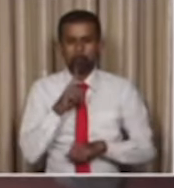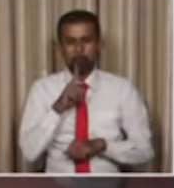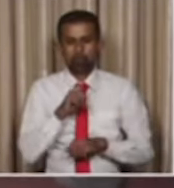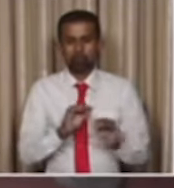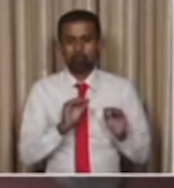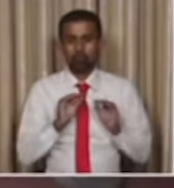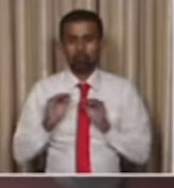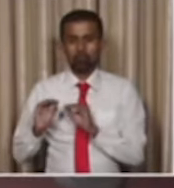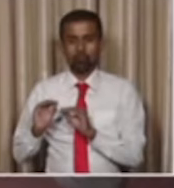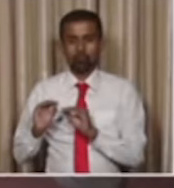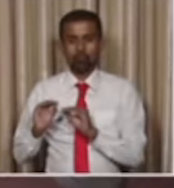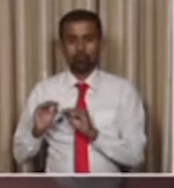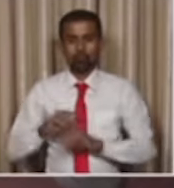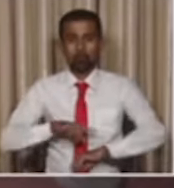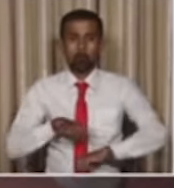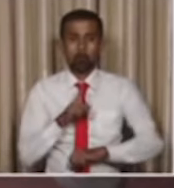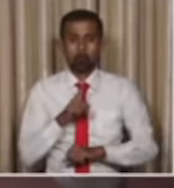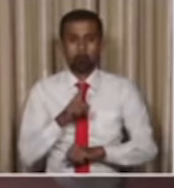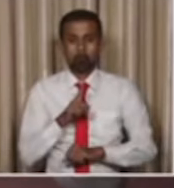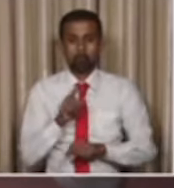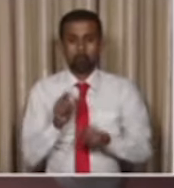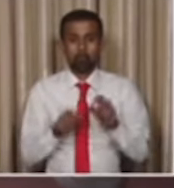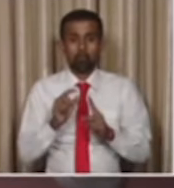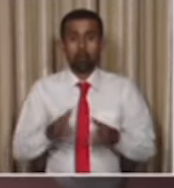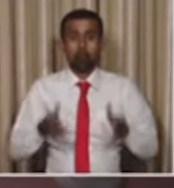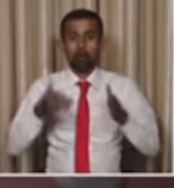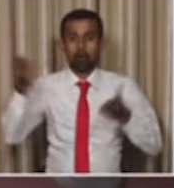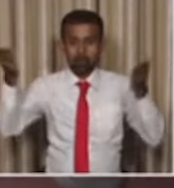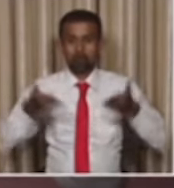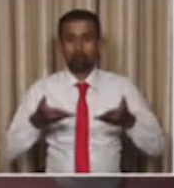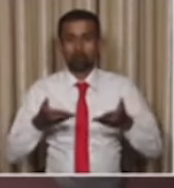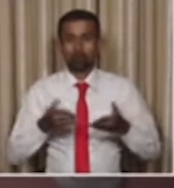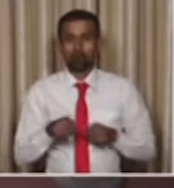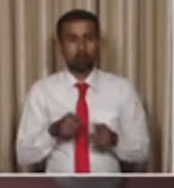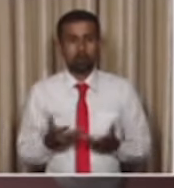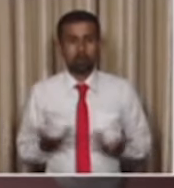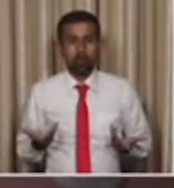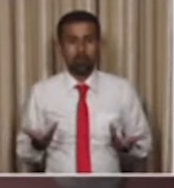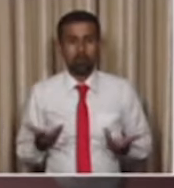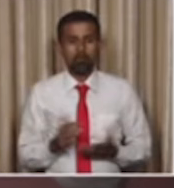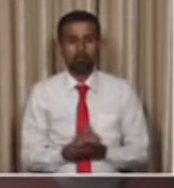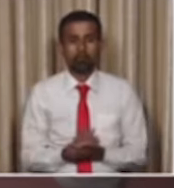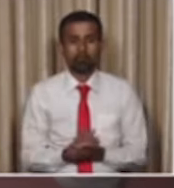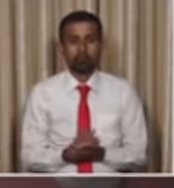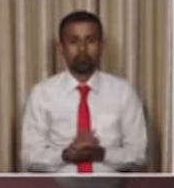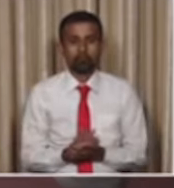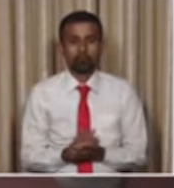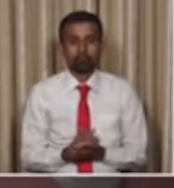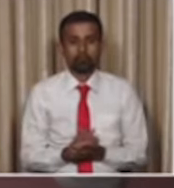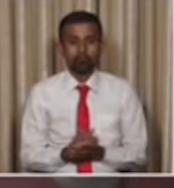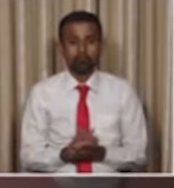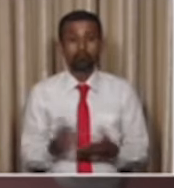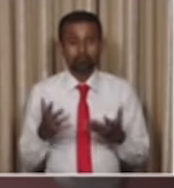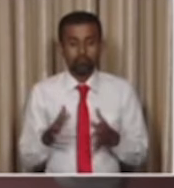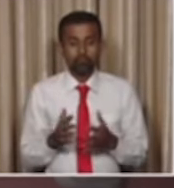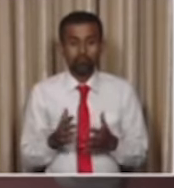තියෙනවා ආ කපයකින් කල් තියෙනවා මොකද කට්ටිය තාම පාරේ එනකන් කියලා එහෙම කරන්න බෑනේ කොතනද මේ කෙලවර වෙන්නේ මේක කෙලවර